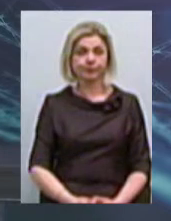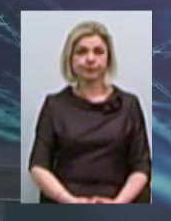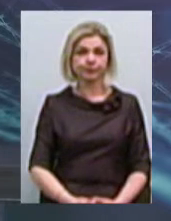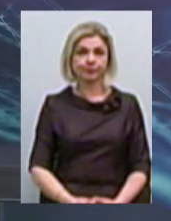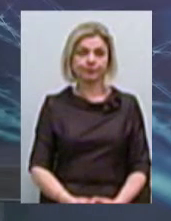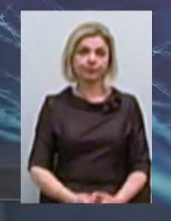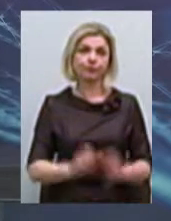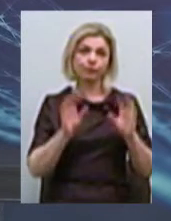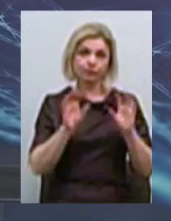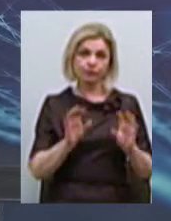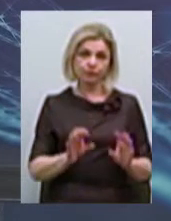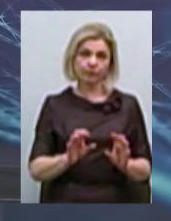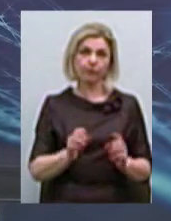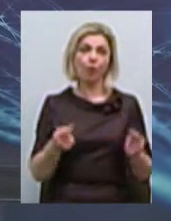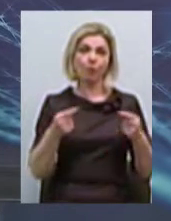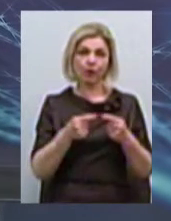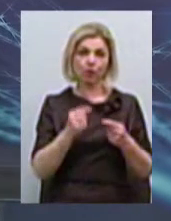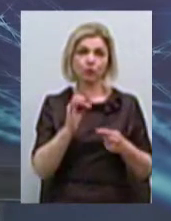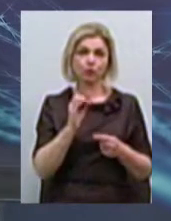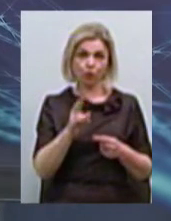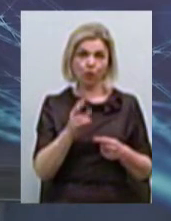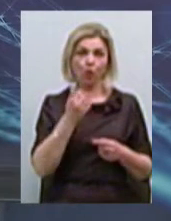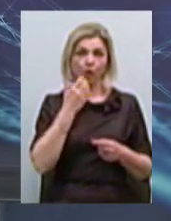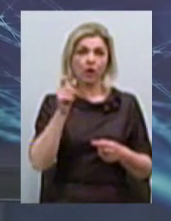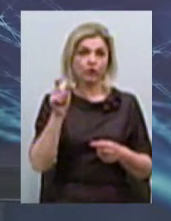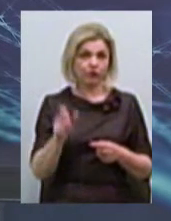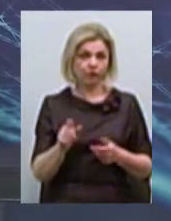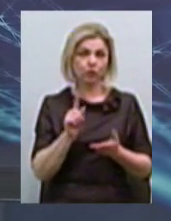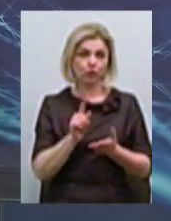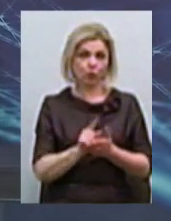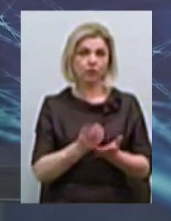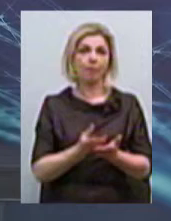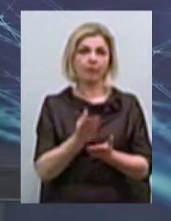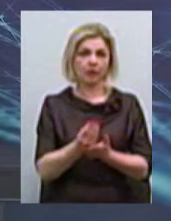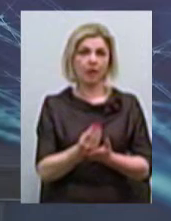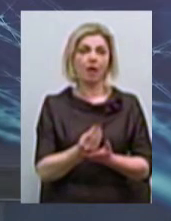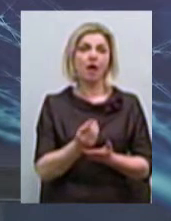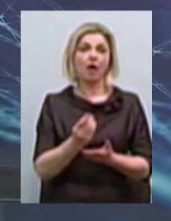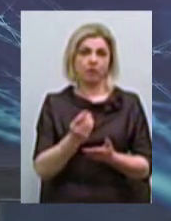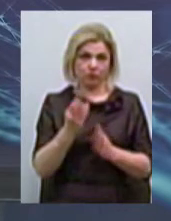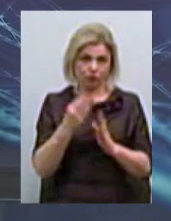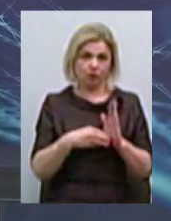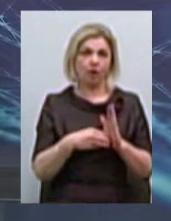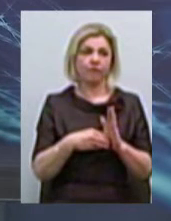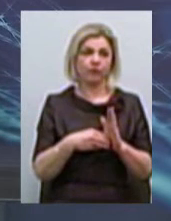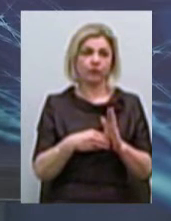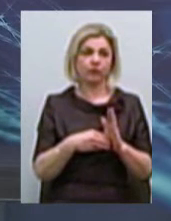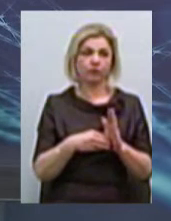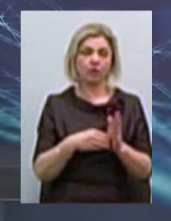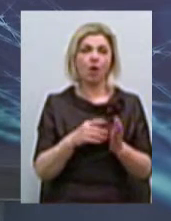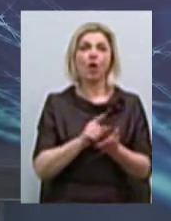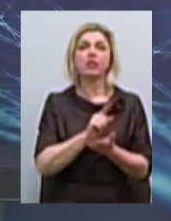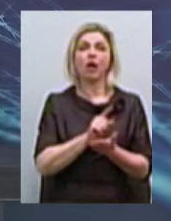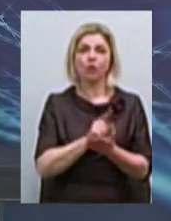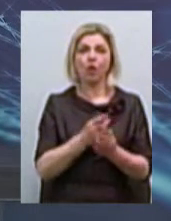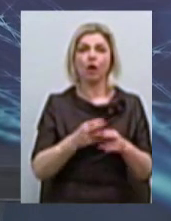кодексом визначено термін, коли фізична особа повинна сплатити податкове зобов'язання, яке вона